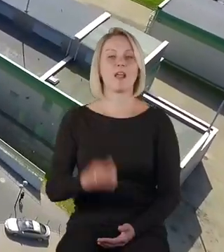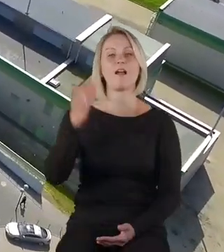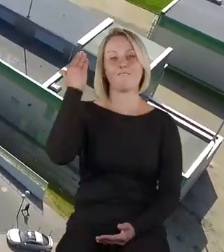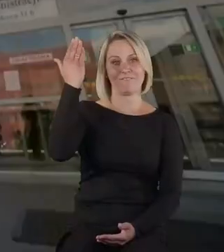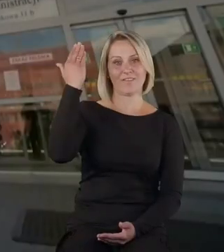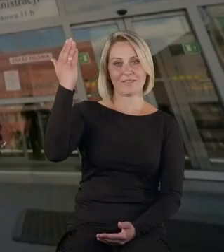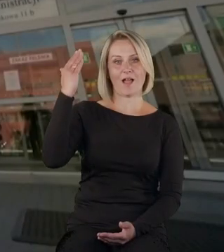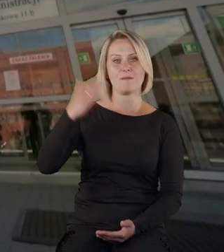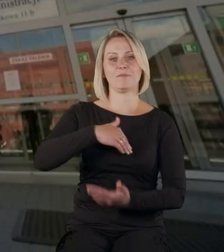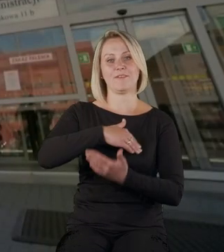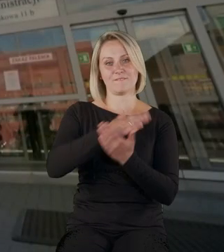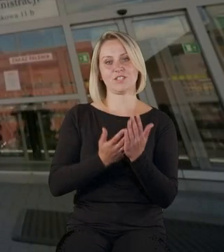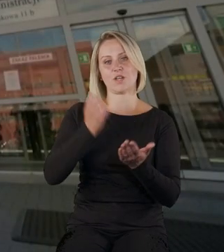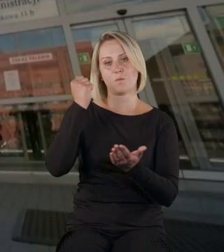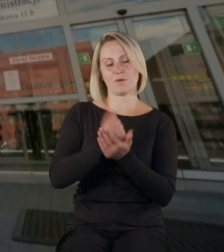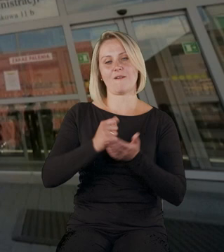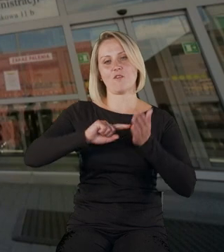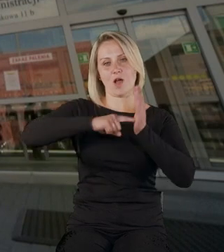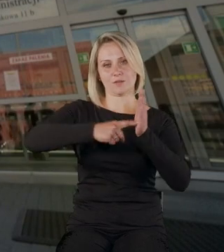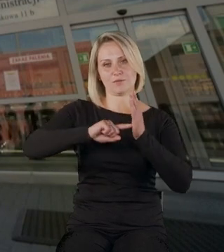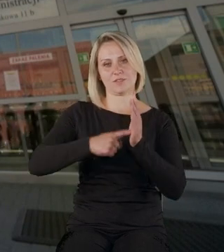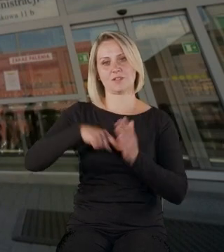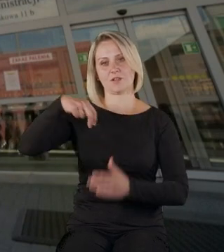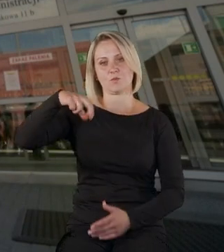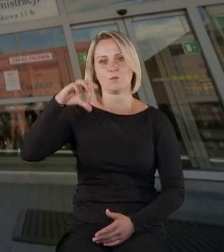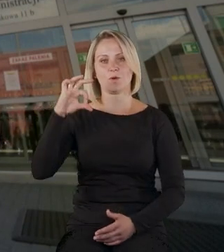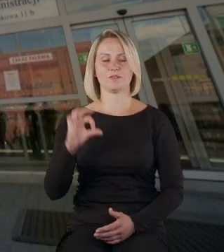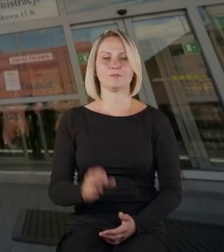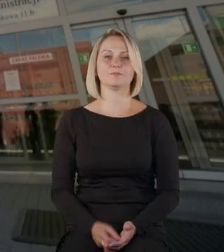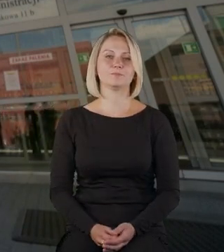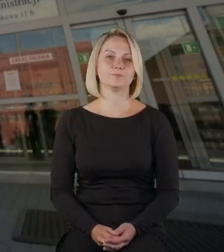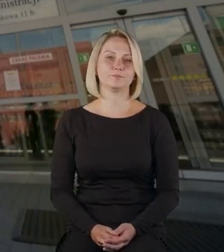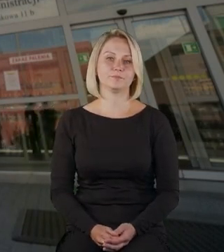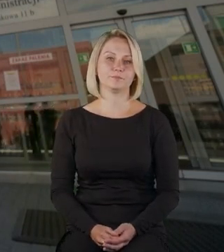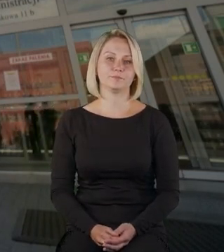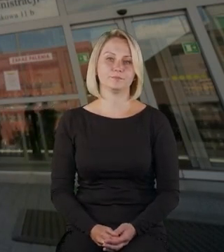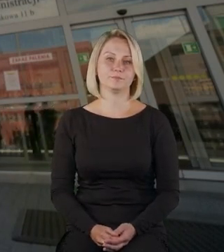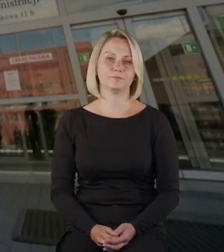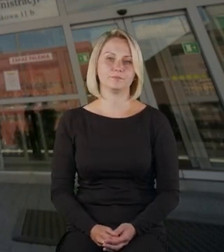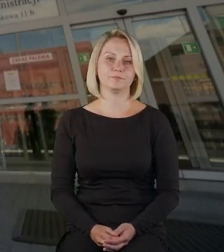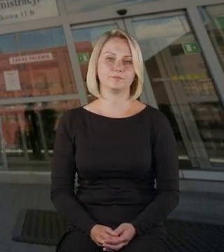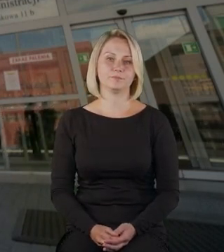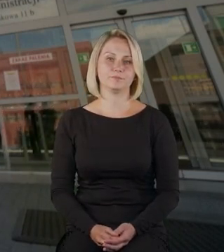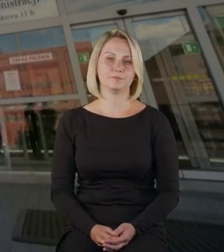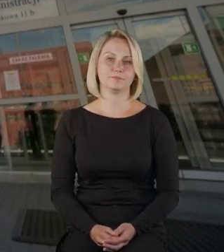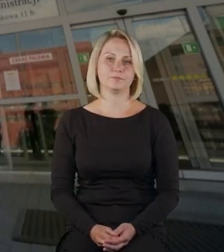Witamy na Wydziale Prawa i Administracji Uniwersytetu Śląskiego.